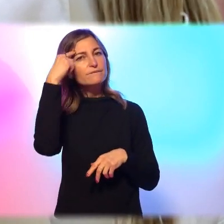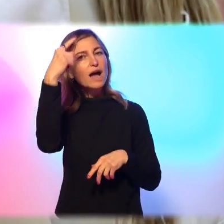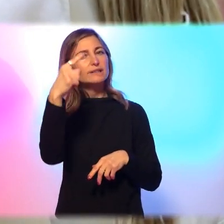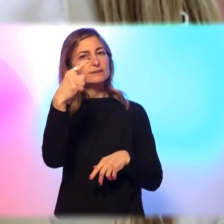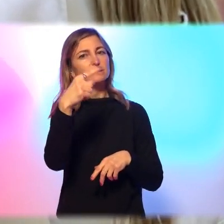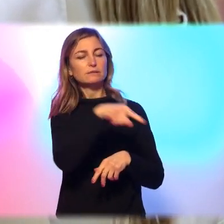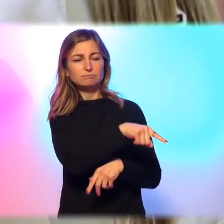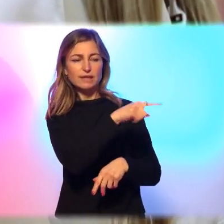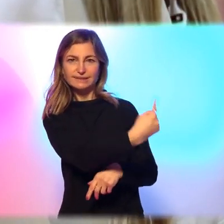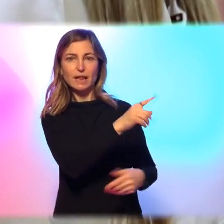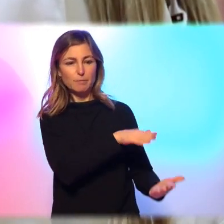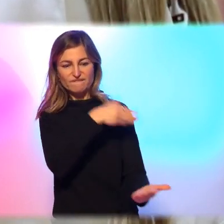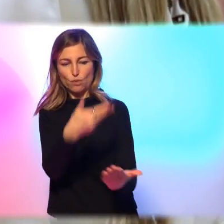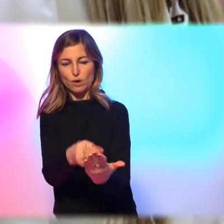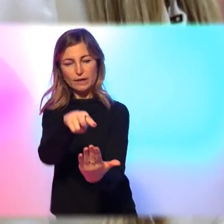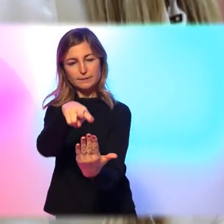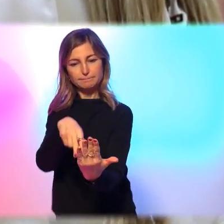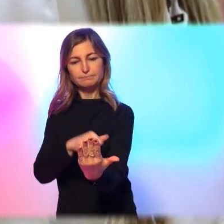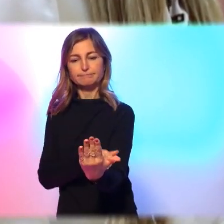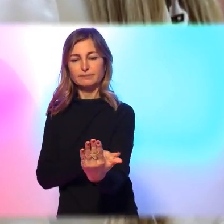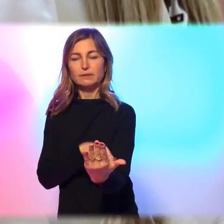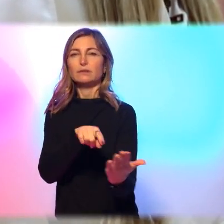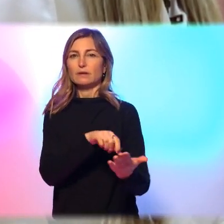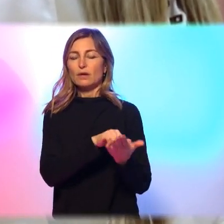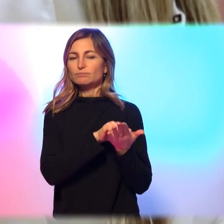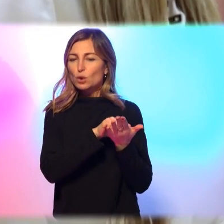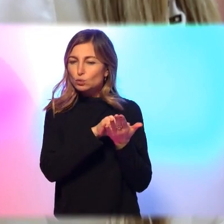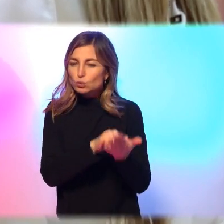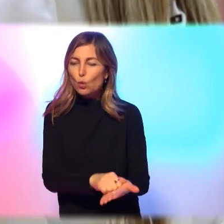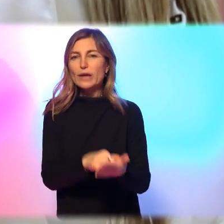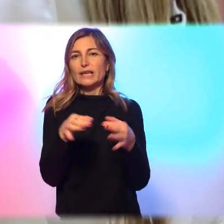der Rat, also der Wirtschaftsweisenrat,